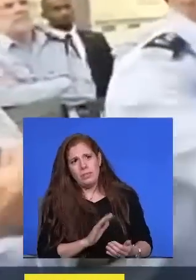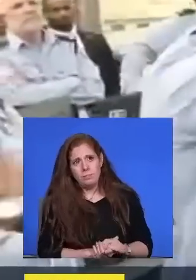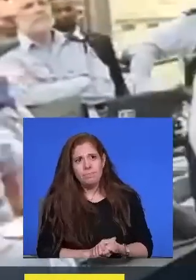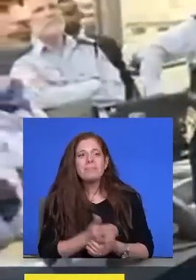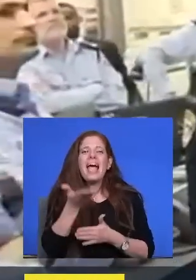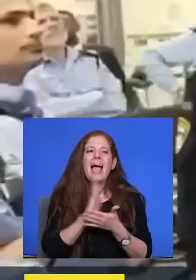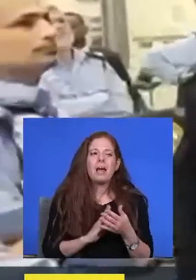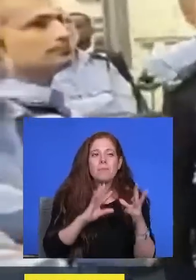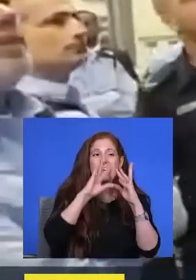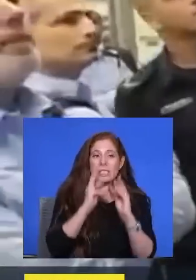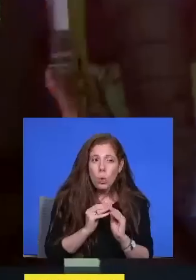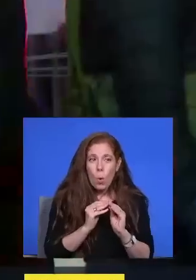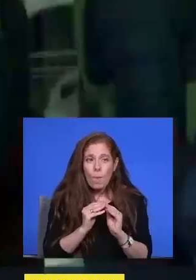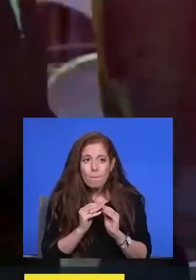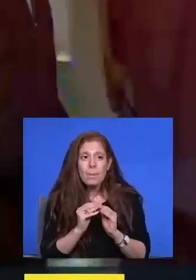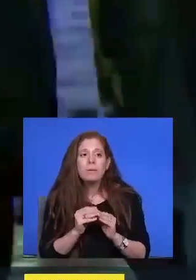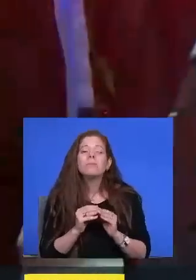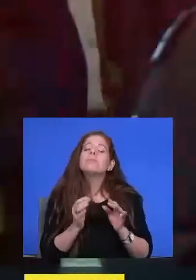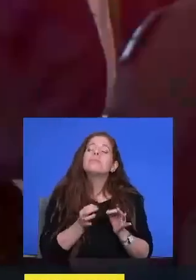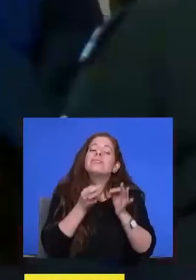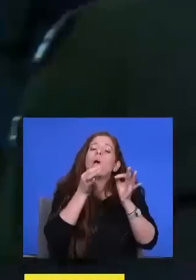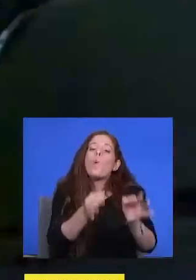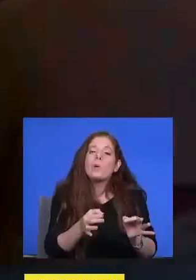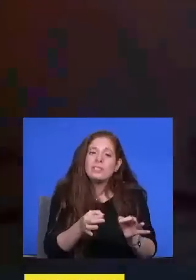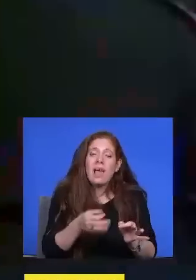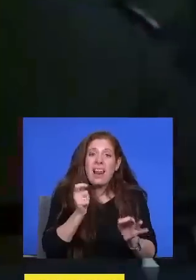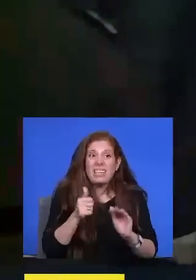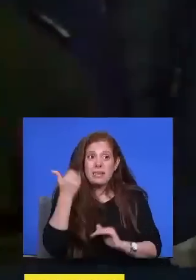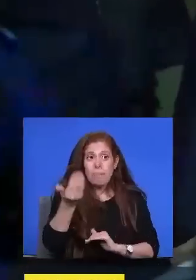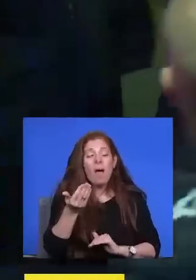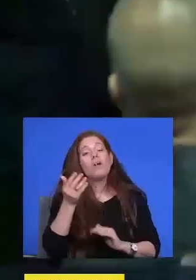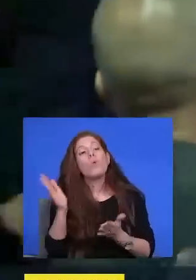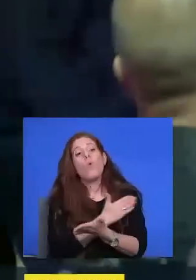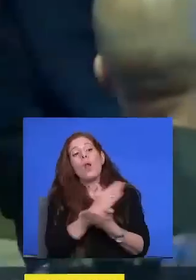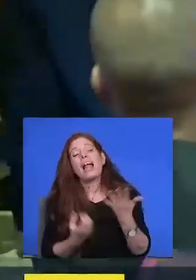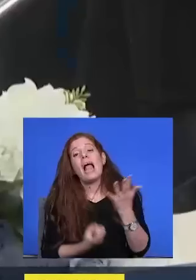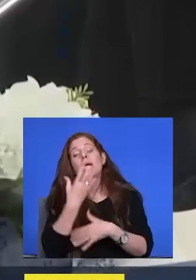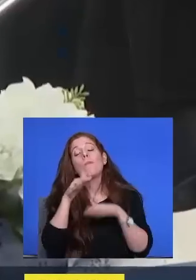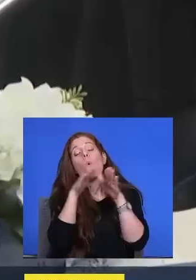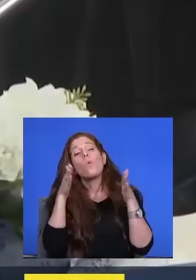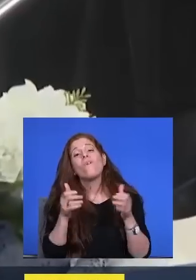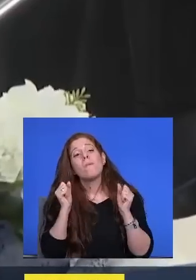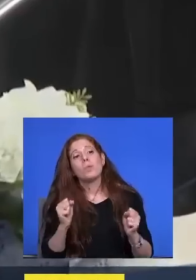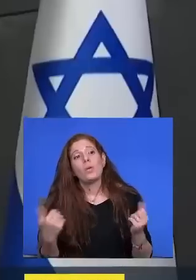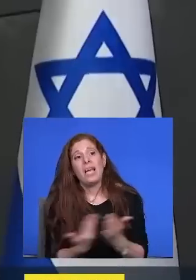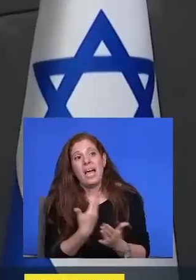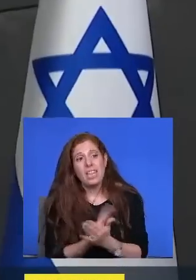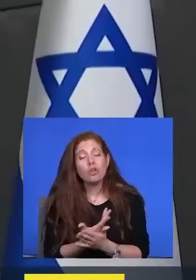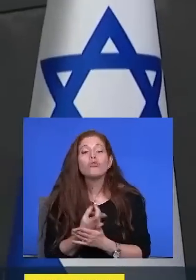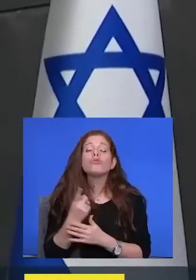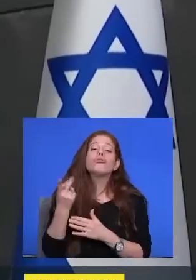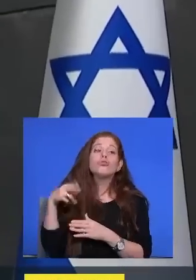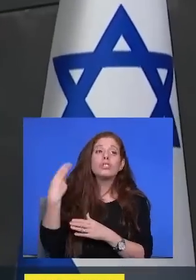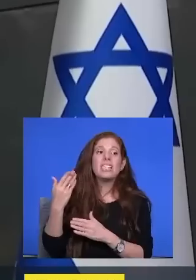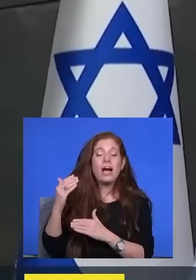החקיקה עד לכנס הבא של הכנסת, הוחלט גם להקים גוף ביטחוני חדש, משמר לאומי, שיהיה כפוף ישירות